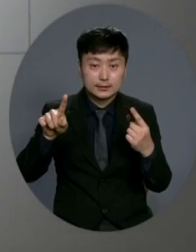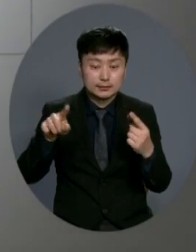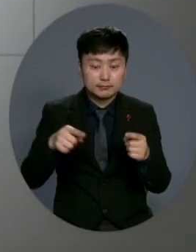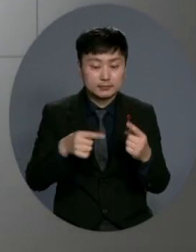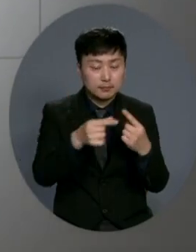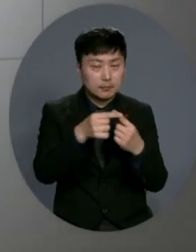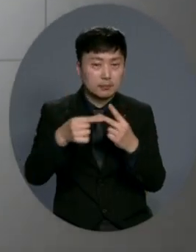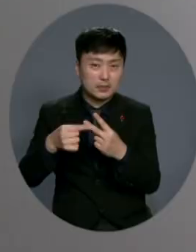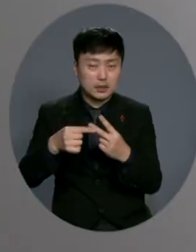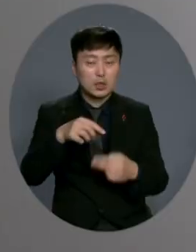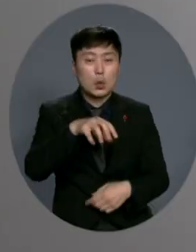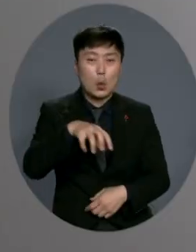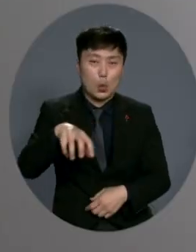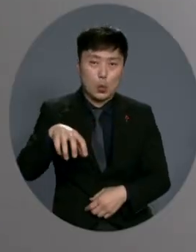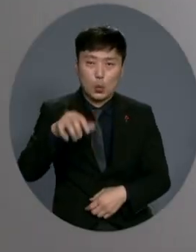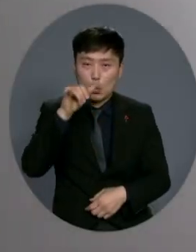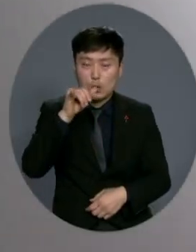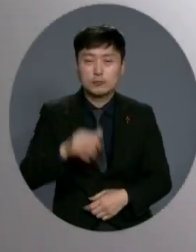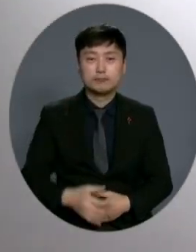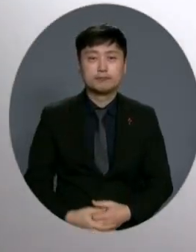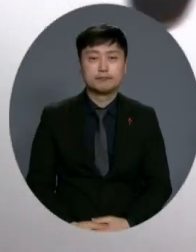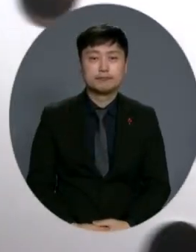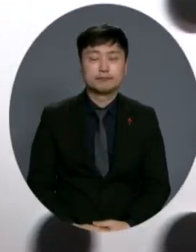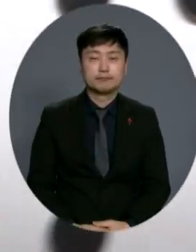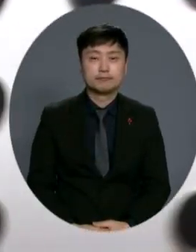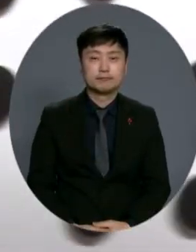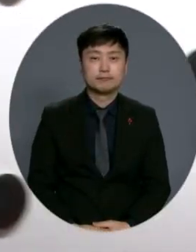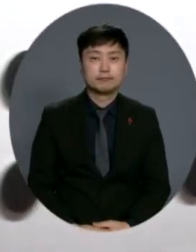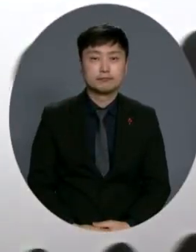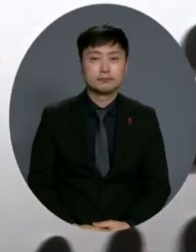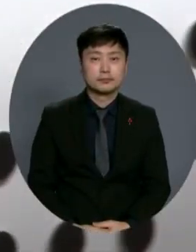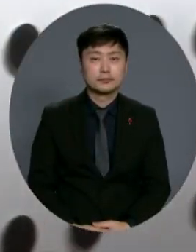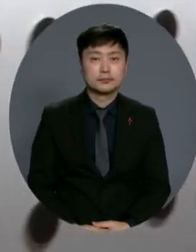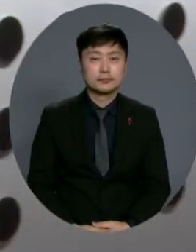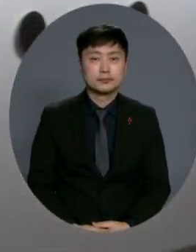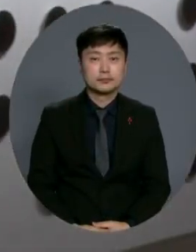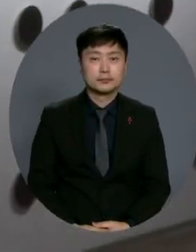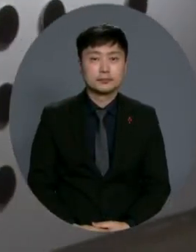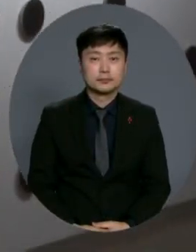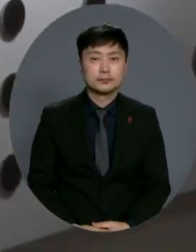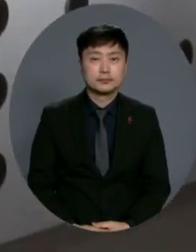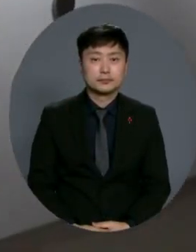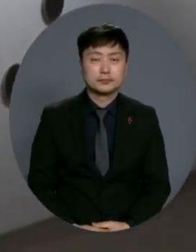전시실에서 만나볼 수 있습니다. MBC 뉴스 이상원입니다.